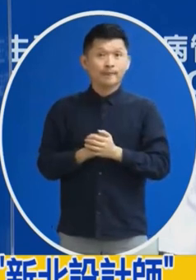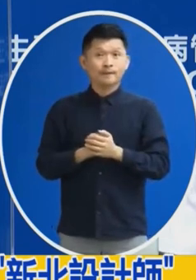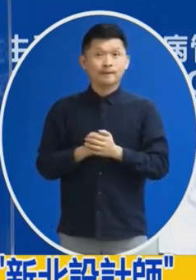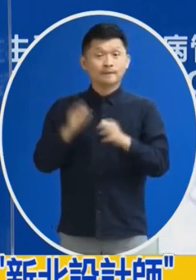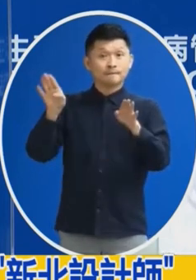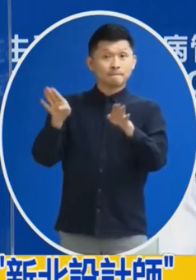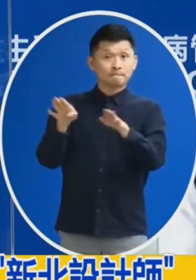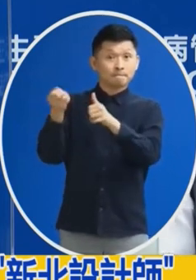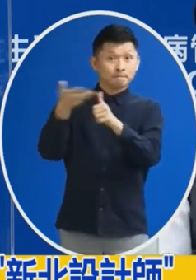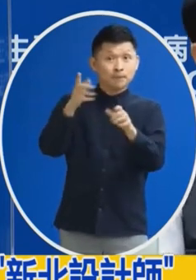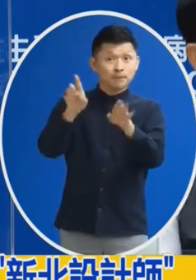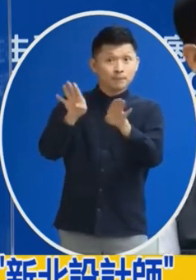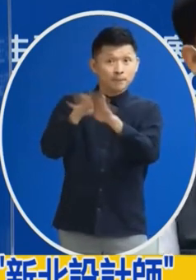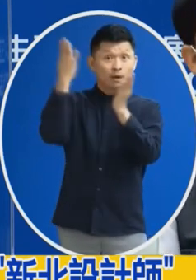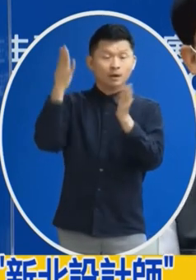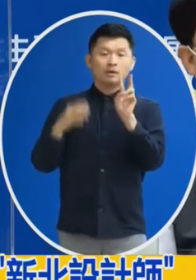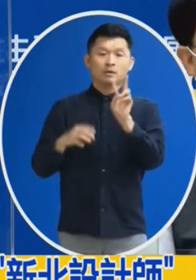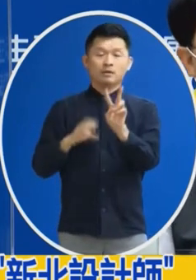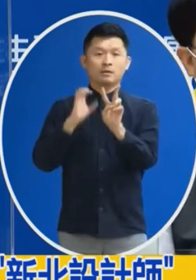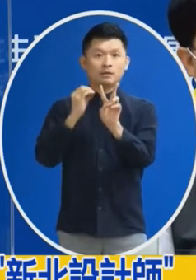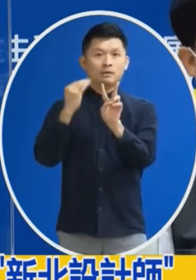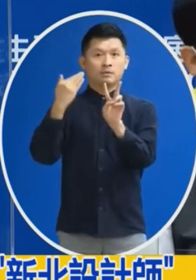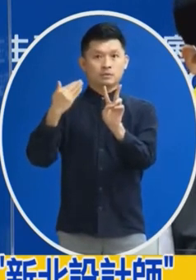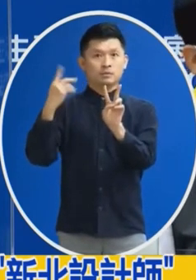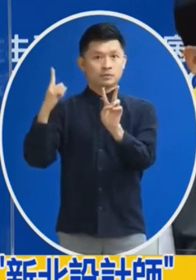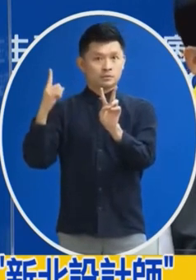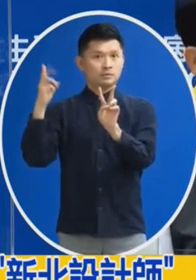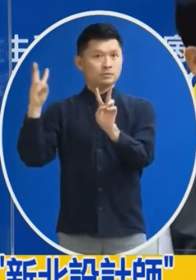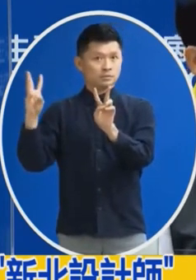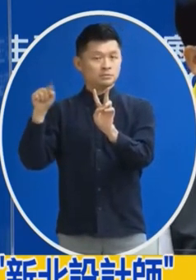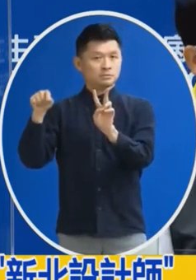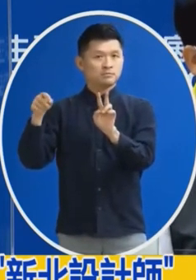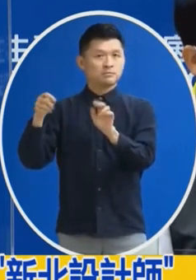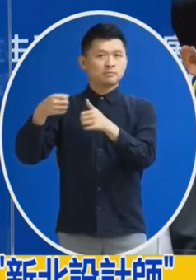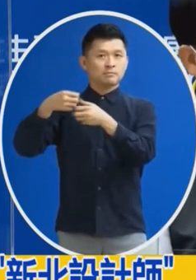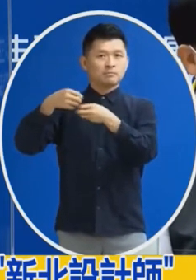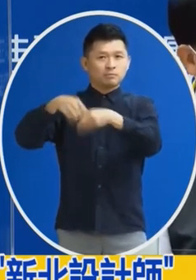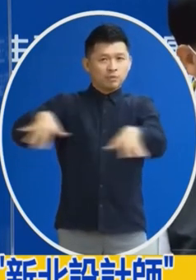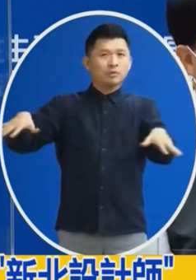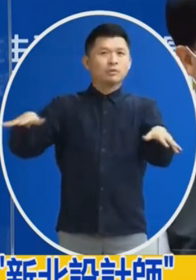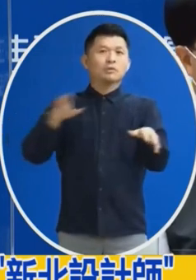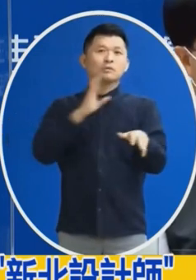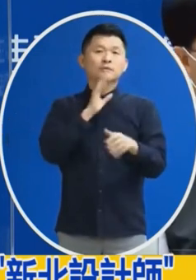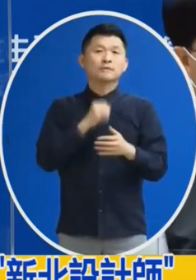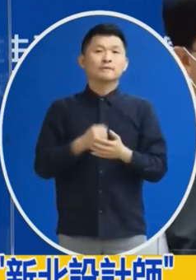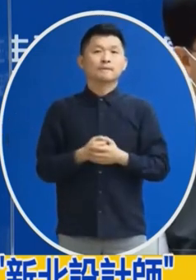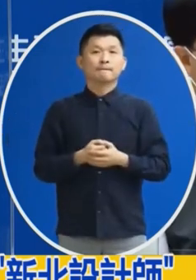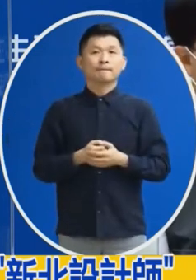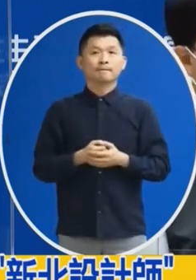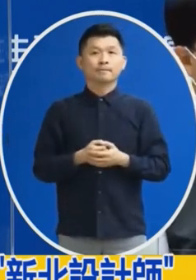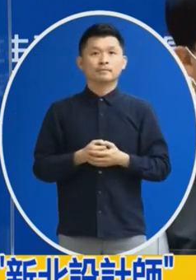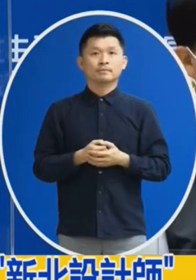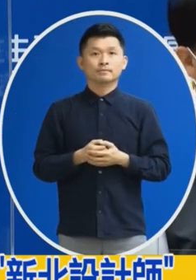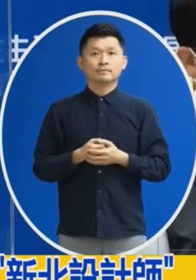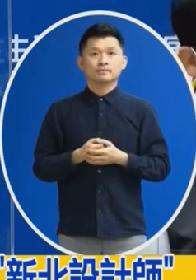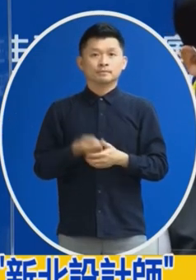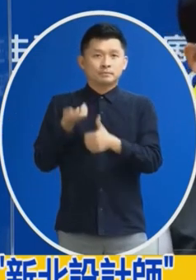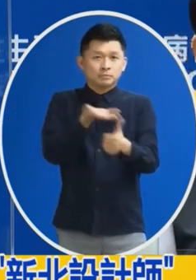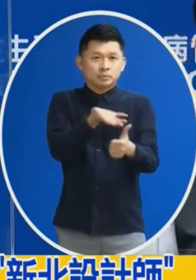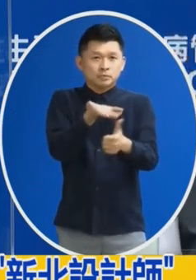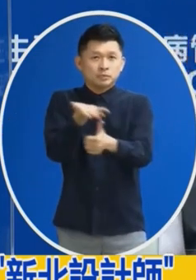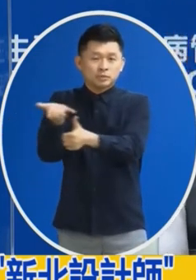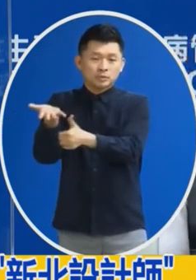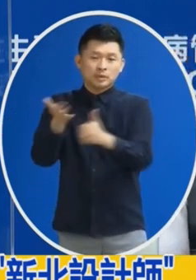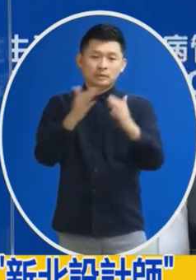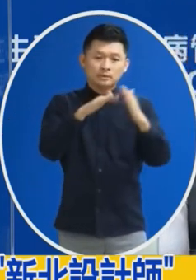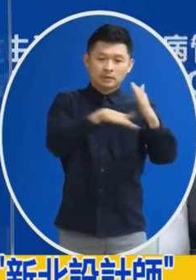起始点应该是20913从这边开始，那然后再延伸到他们有在